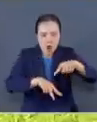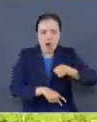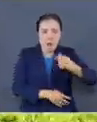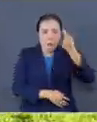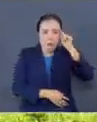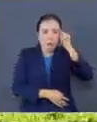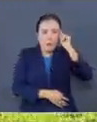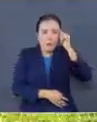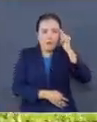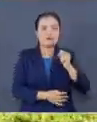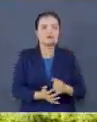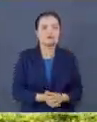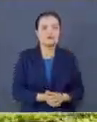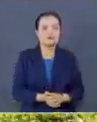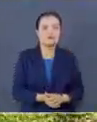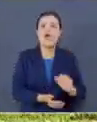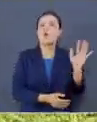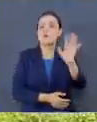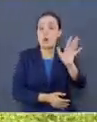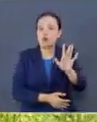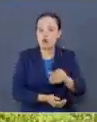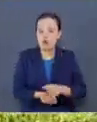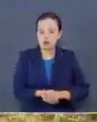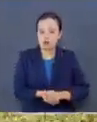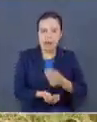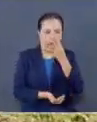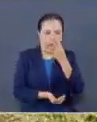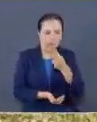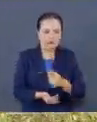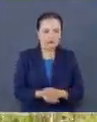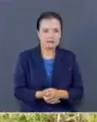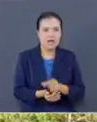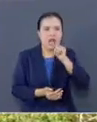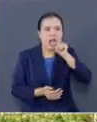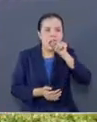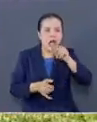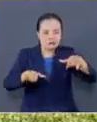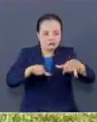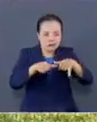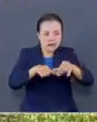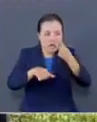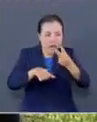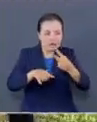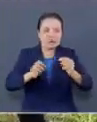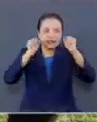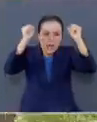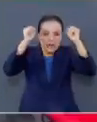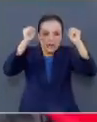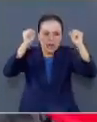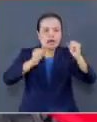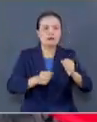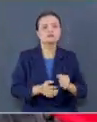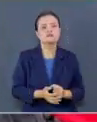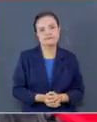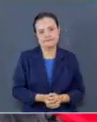ม่รู้เรื่องผมไม่รู้เรื่องปรากฏเจ้าที่บอกไม่ต้องเลยไม่ต้องเลยอะไรเงี้ยทำเสียงไก่ชนสิเฮ้เฮ้เมื่อกี้เห็นนะยังเฮ้เฮ้อยู่เลยนะ